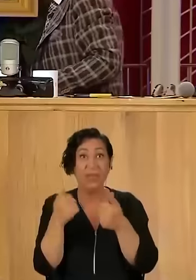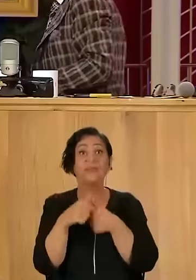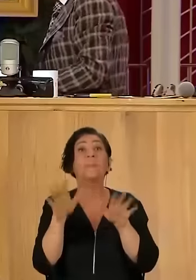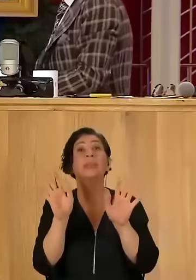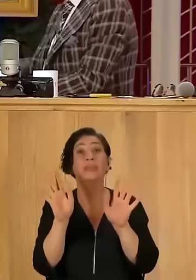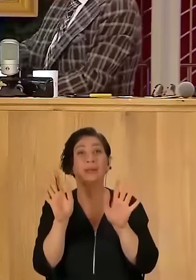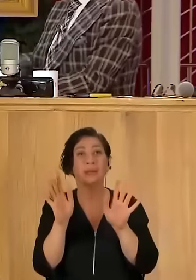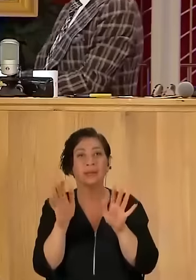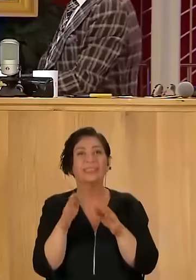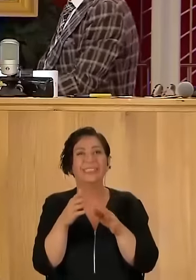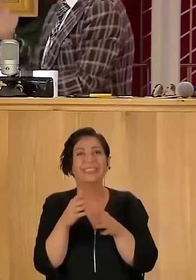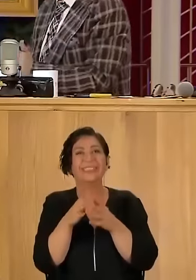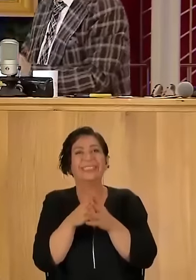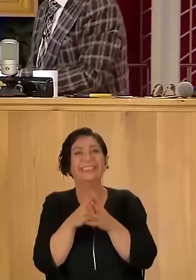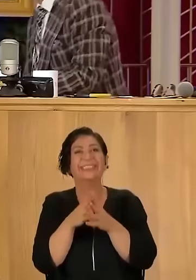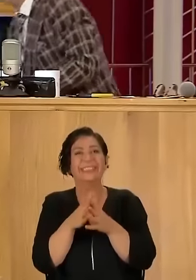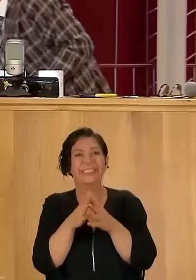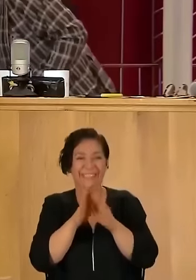Evlenmedi. Tamam, evet.